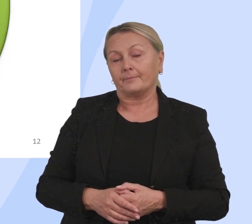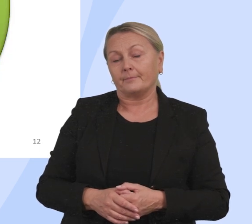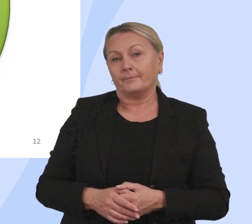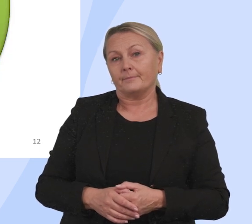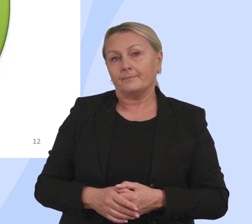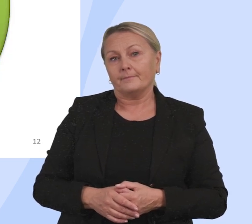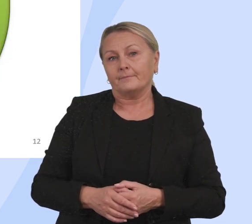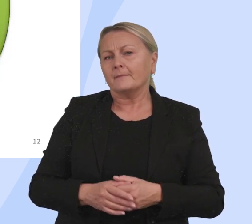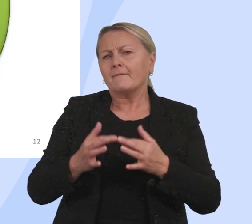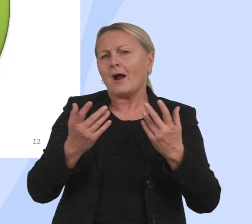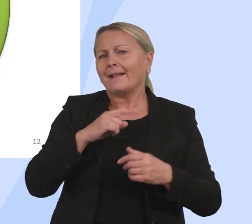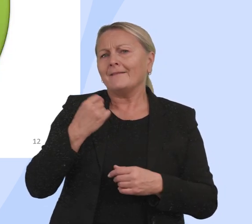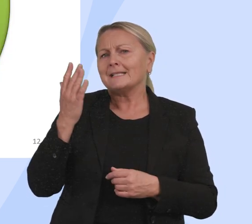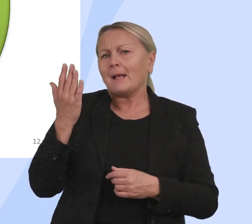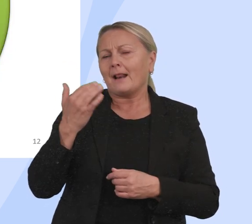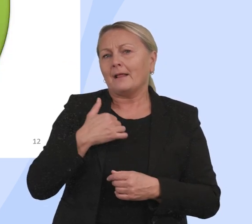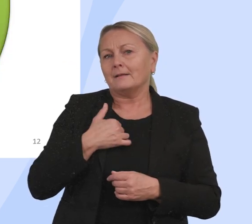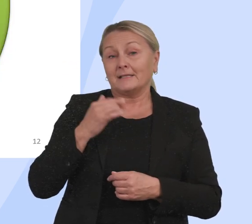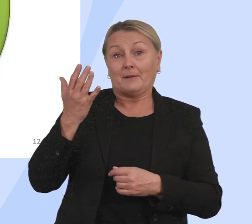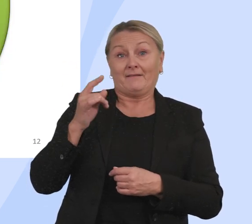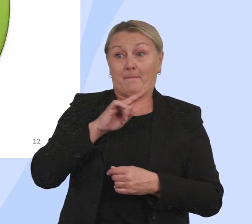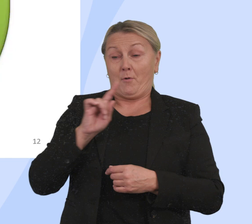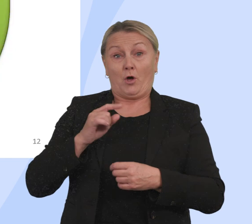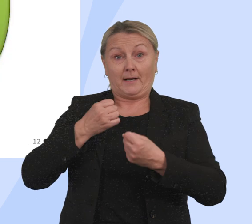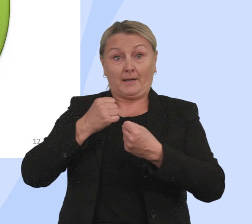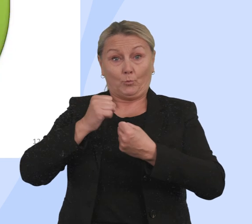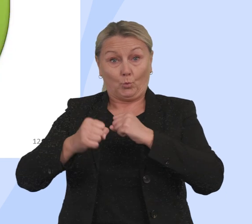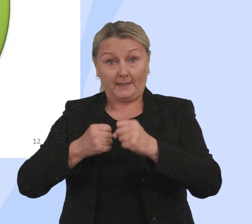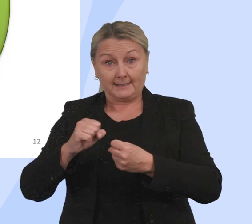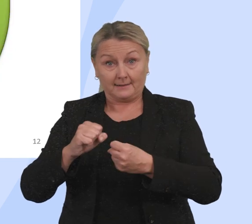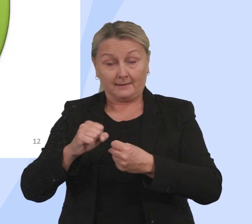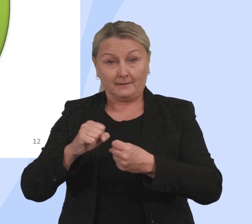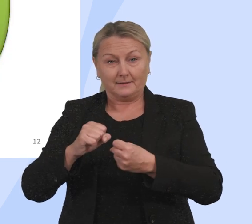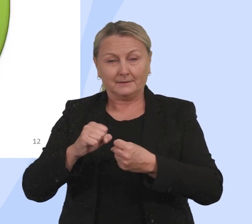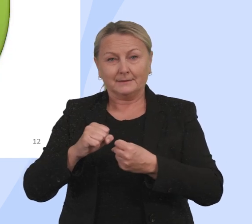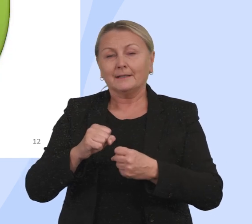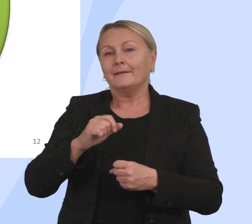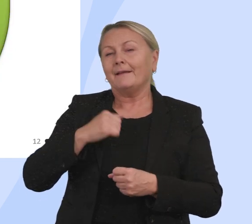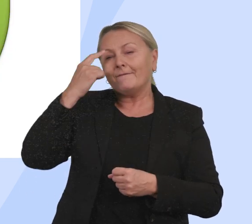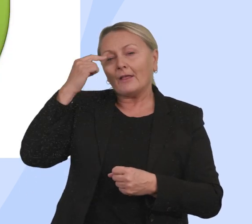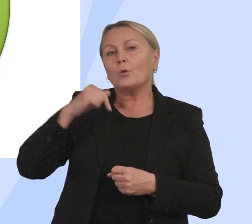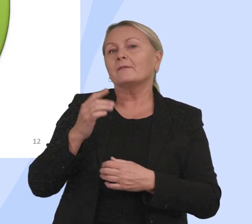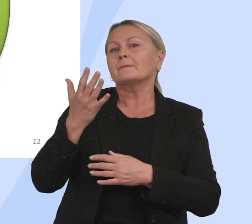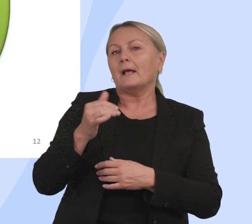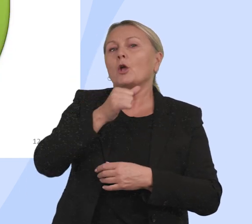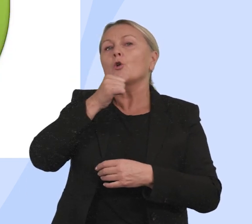Spejler vi kun motorisk? Så vidt vi ved nu, så spejler vi grov og finmotorik,